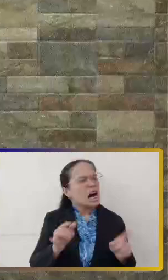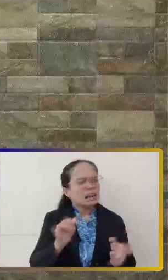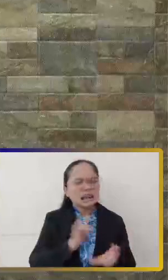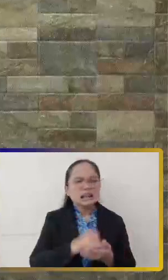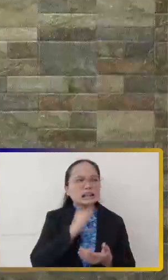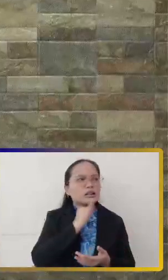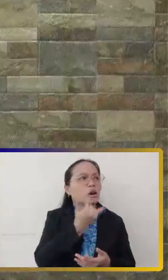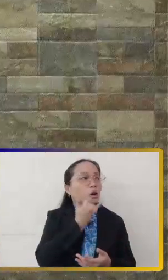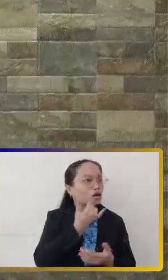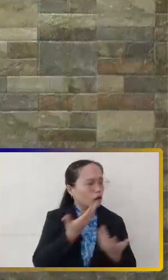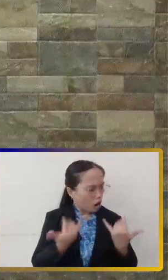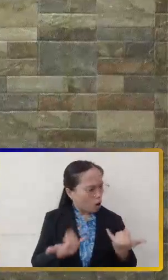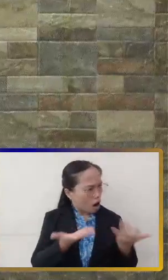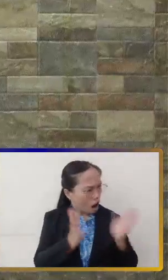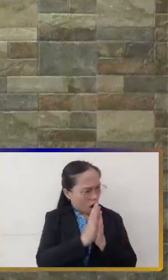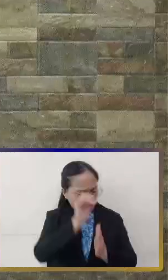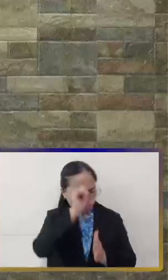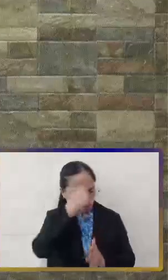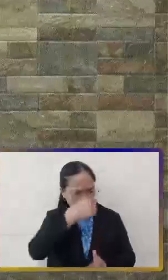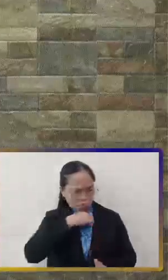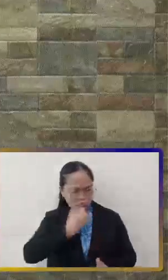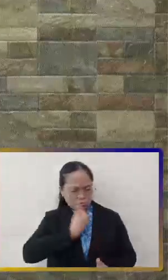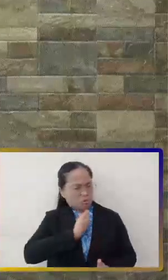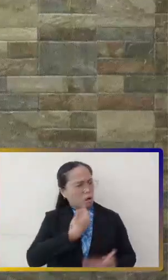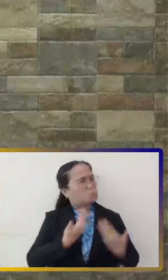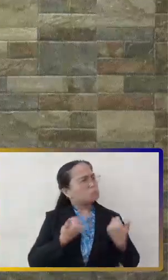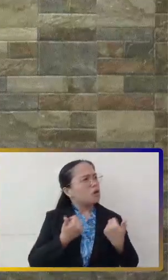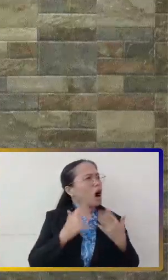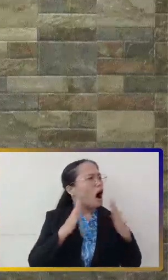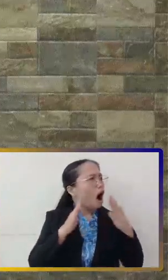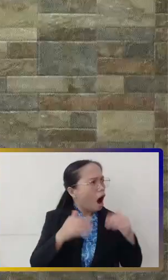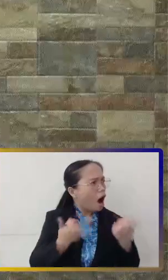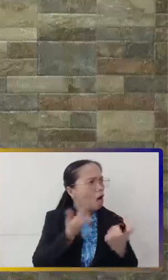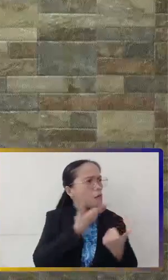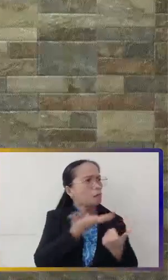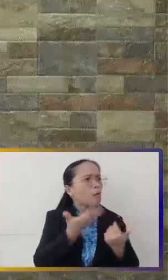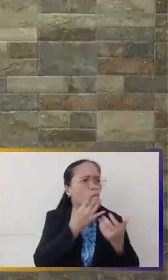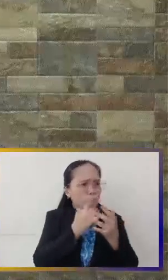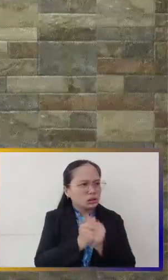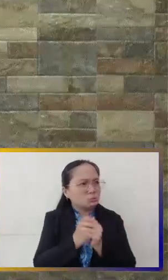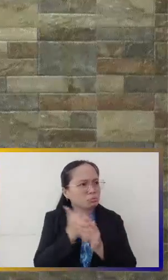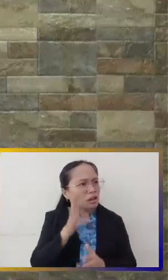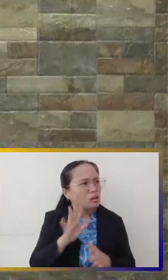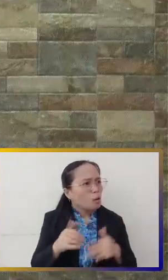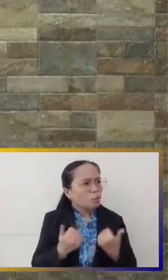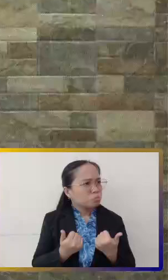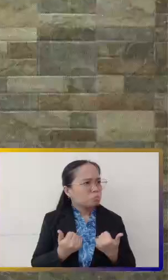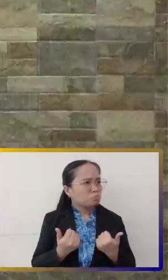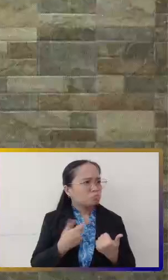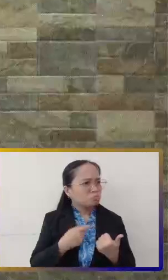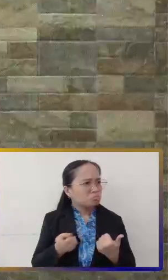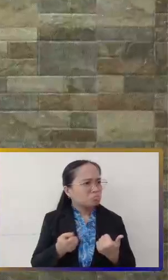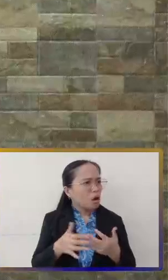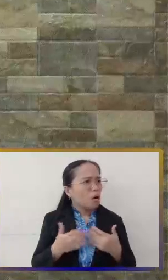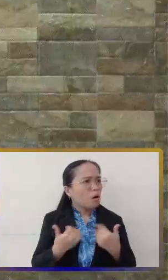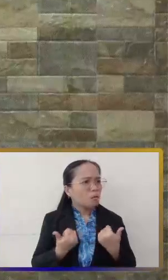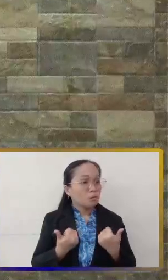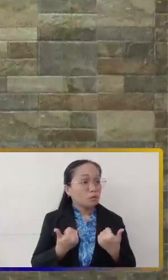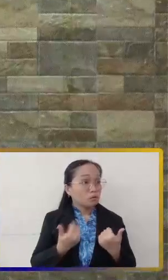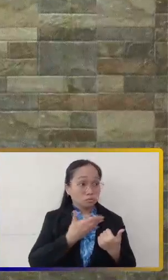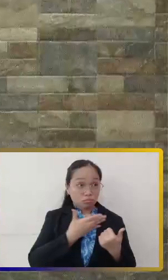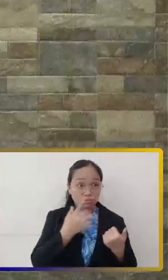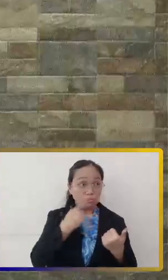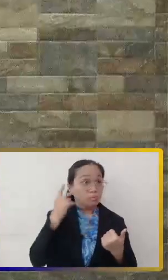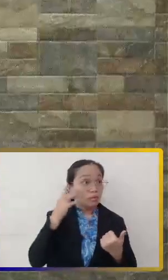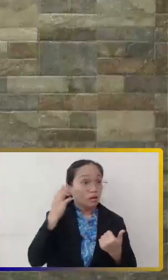How do you worship God? Nang nauunawaan niyo po ba, mga kapatid, na pwede kang pumasok dito sa simbahan ngayong